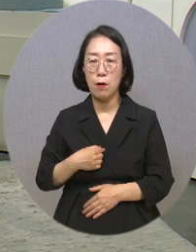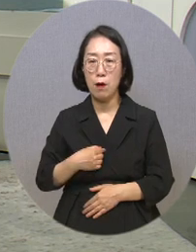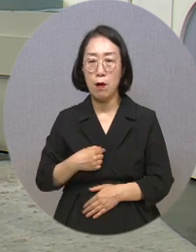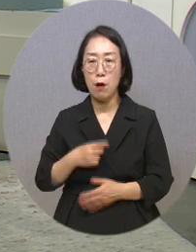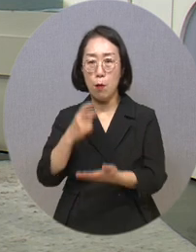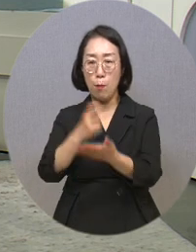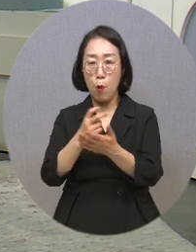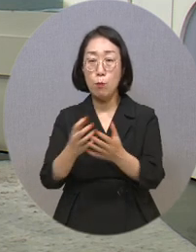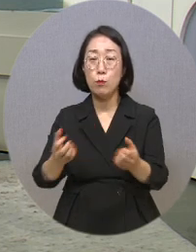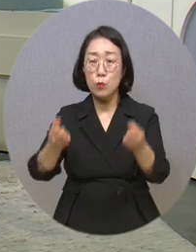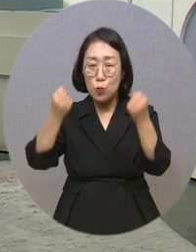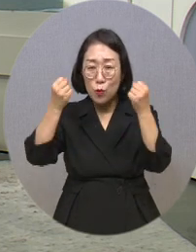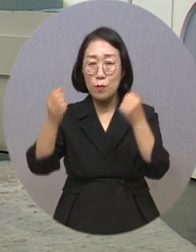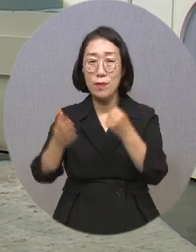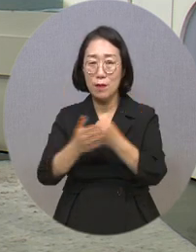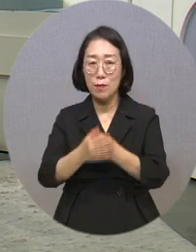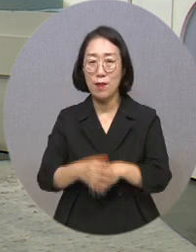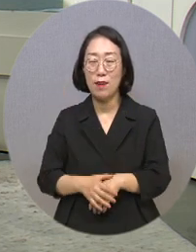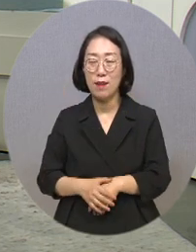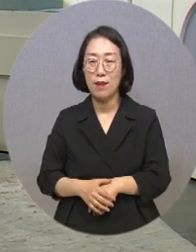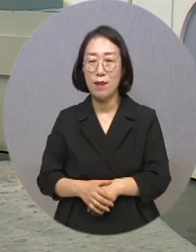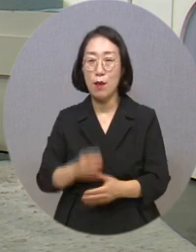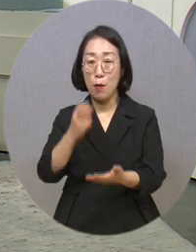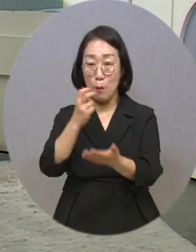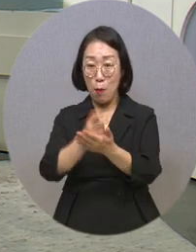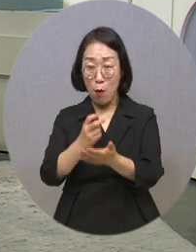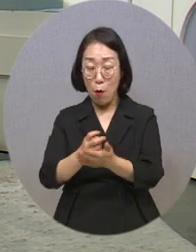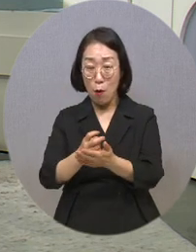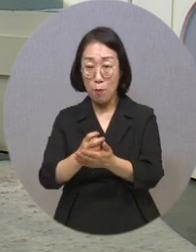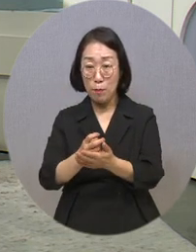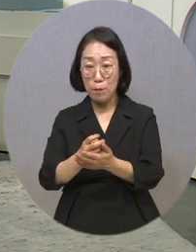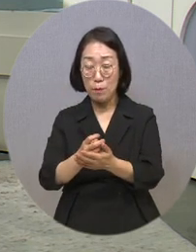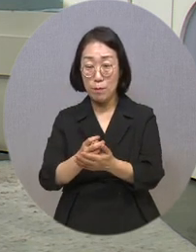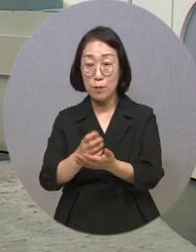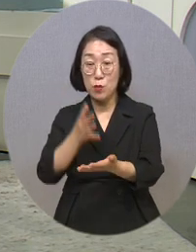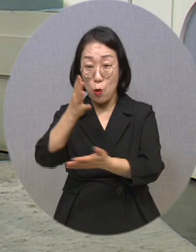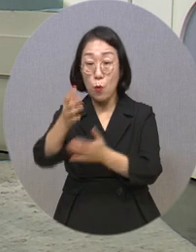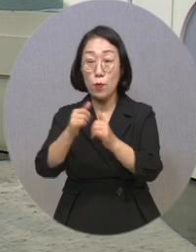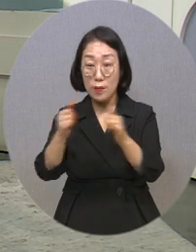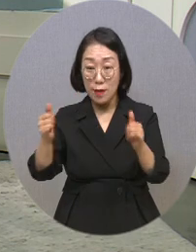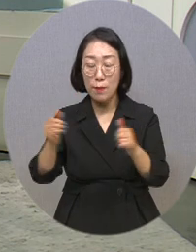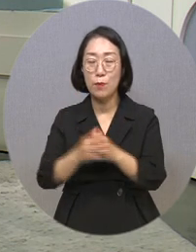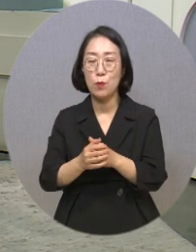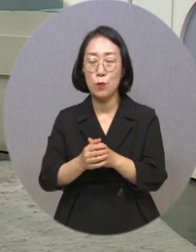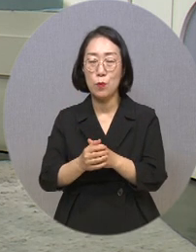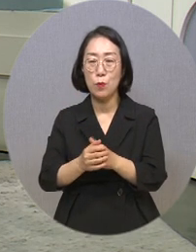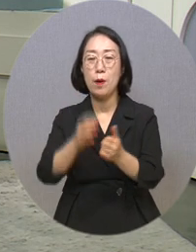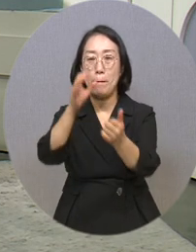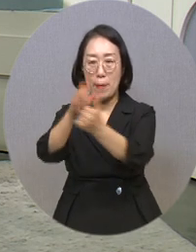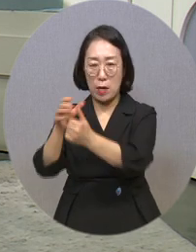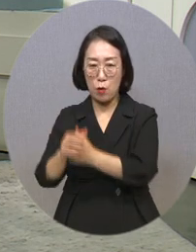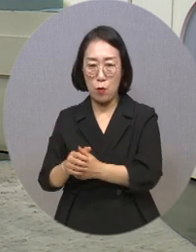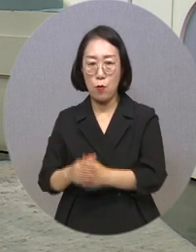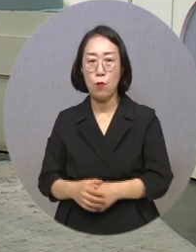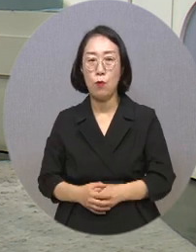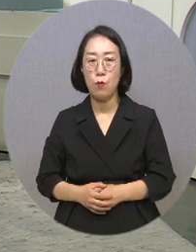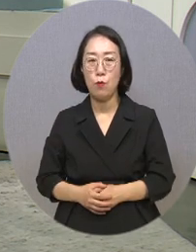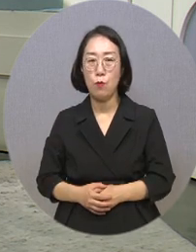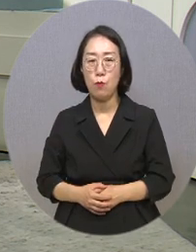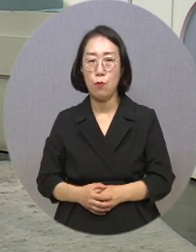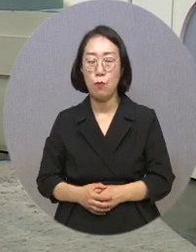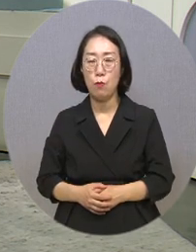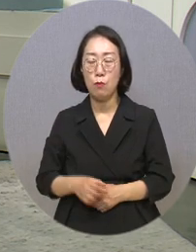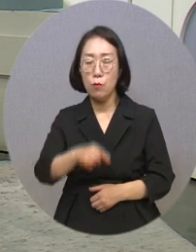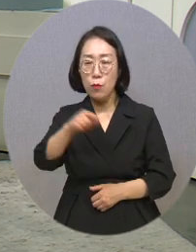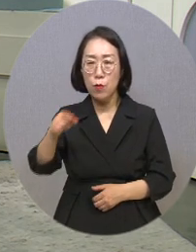요새 법전원 출신도 좀 줍니다. 그래서 저희 한 70명 정도 그러니까 이게 뭐